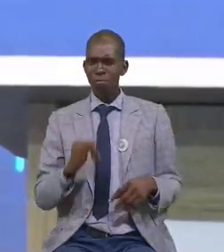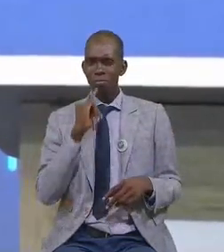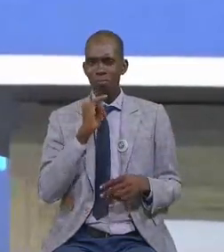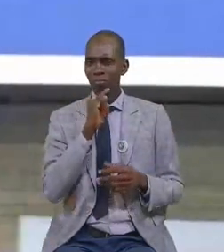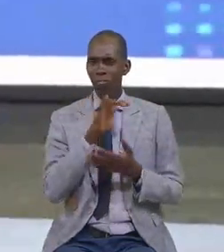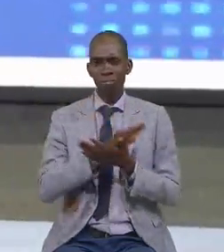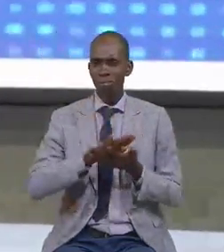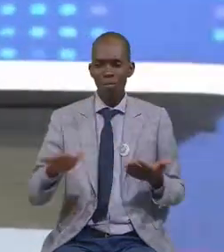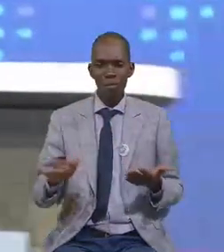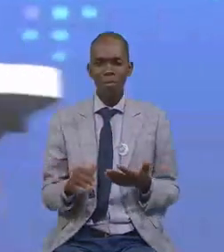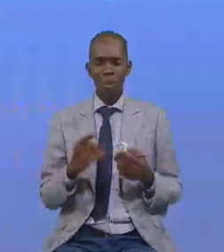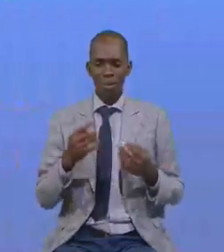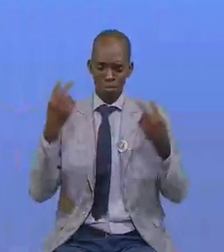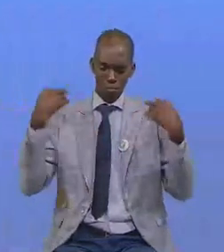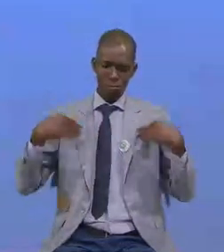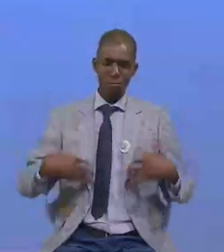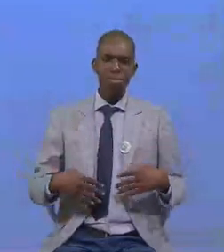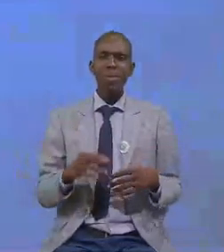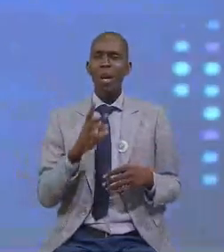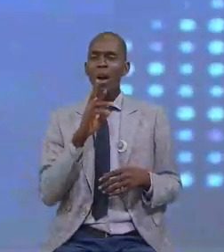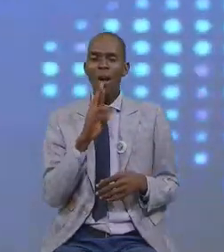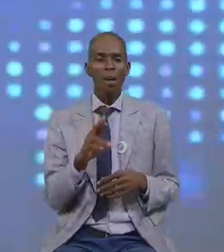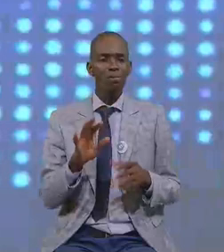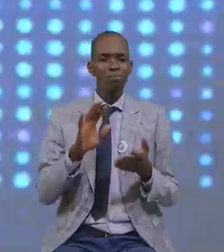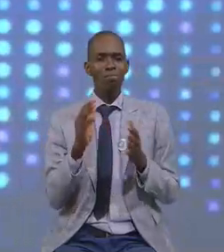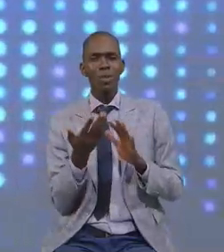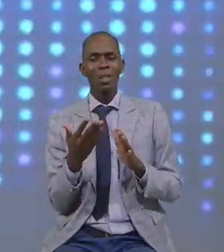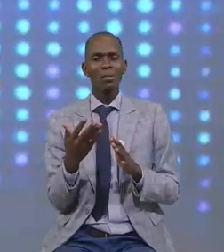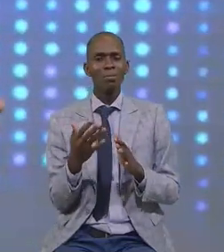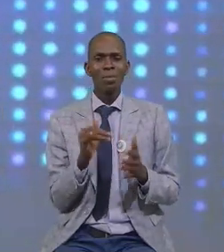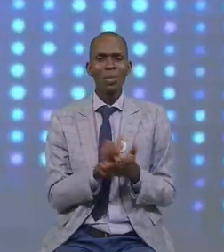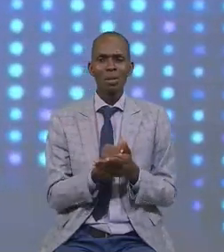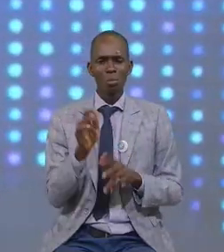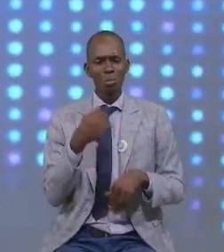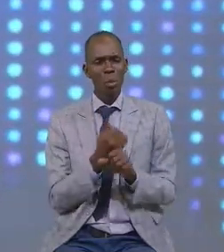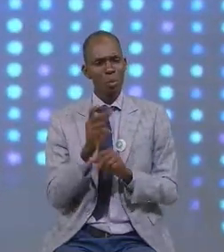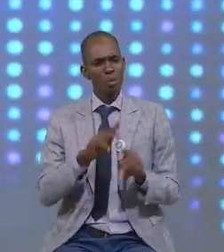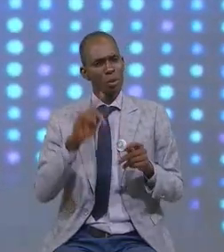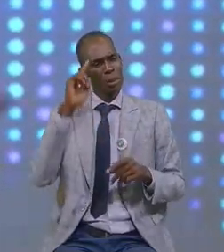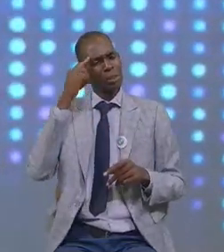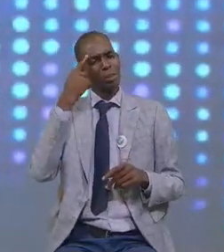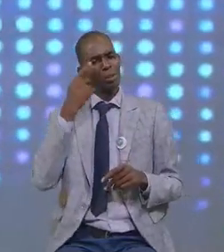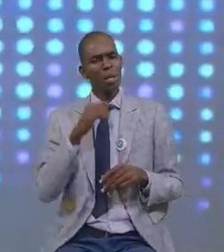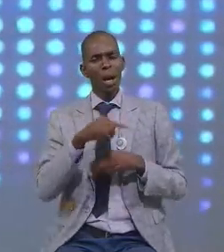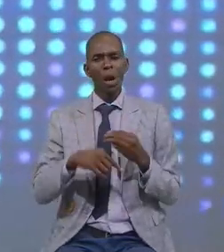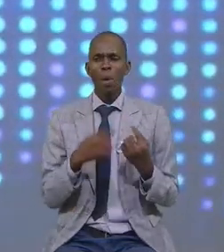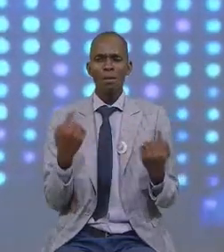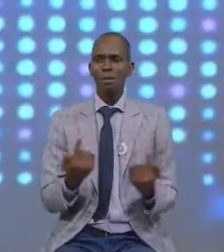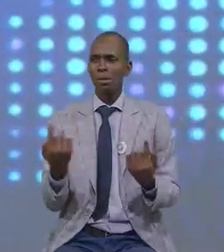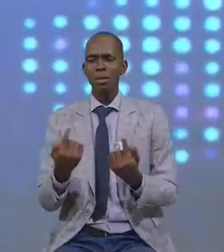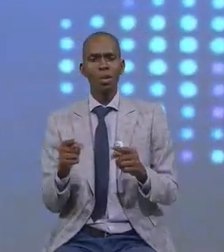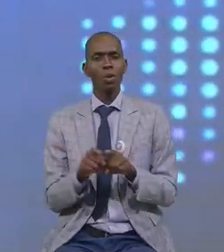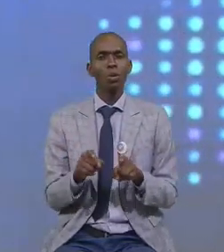pure. Et son aspect, comment il se présente, cela fait que les gens pensent au péché.